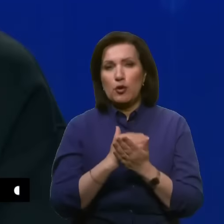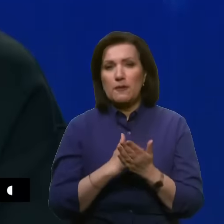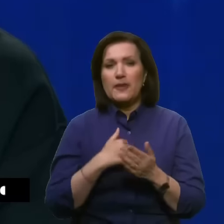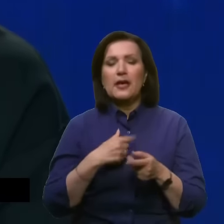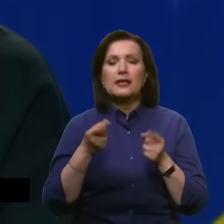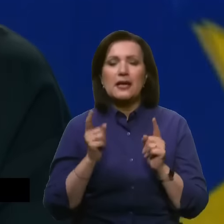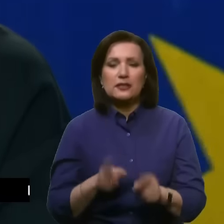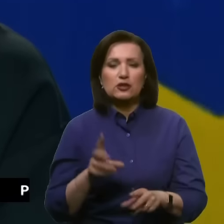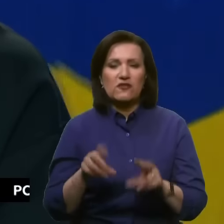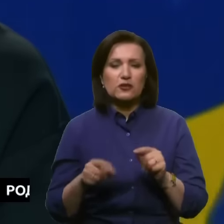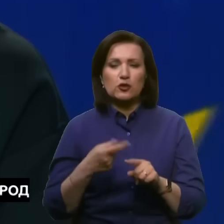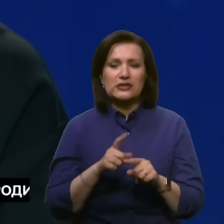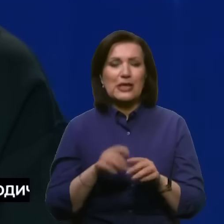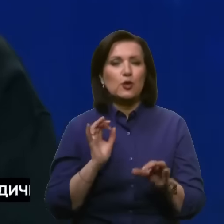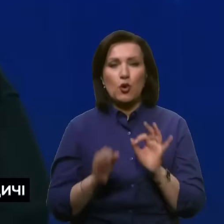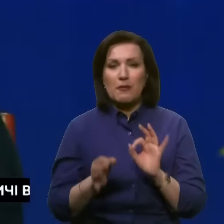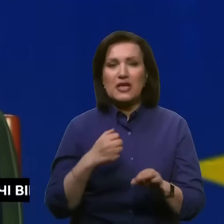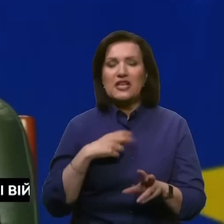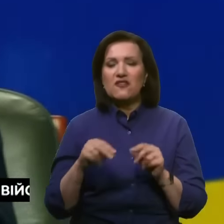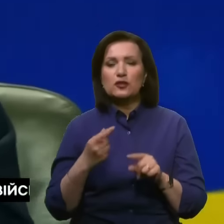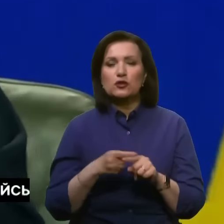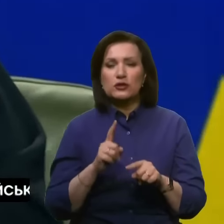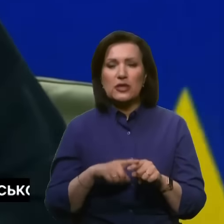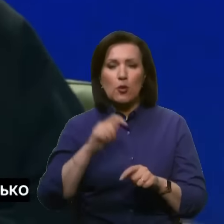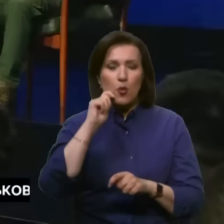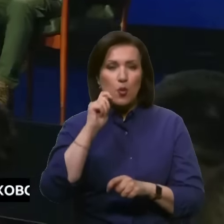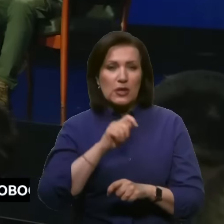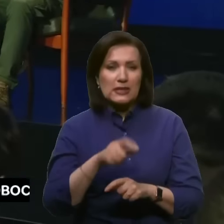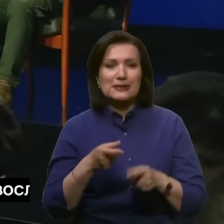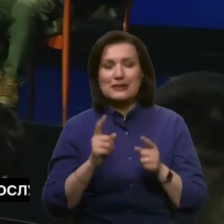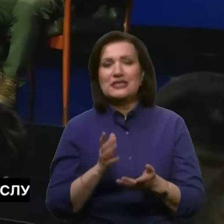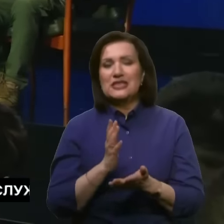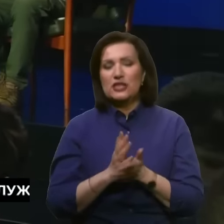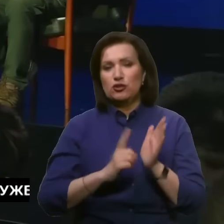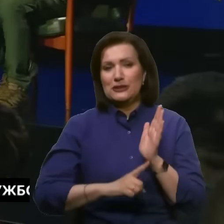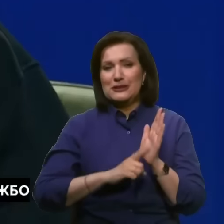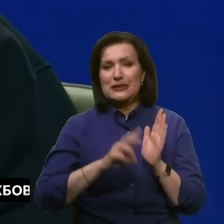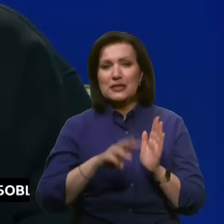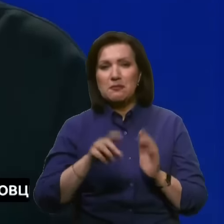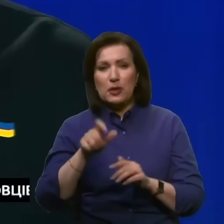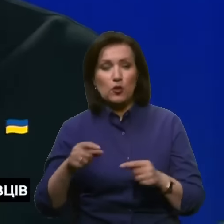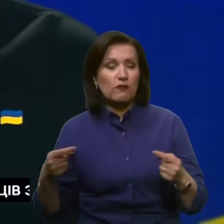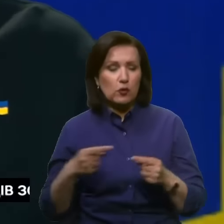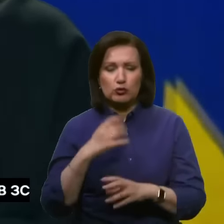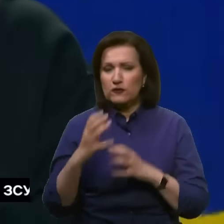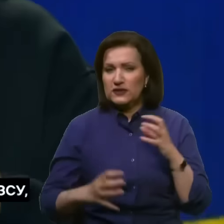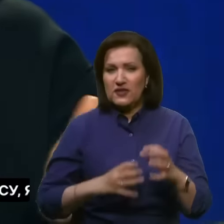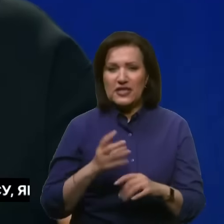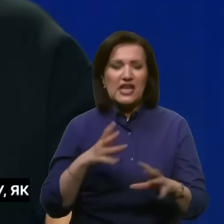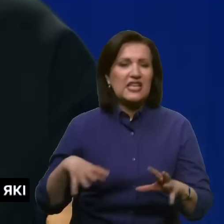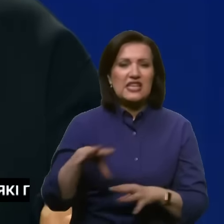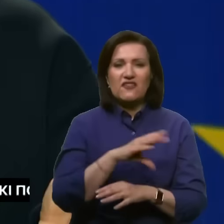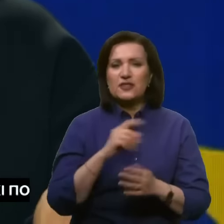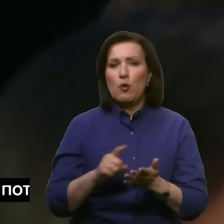Я дійсно вважаю, що це нормально. І я вважаю, що українців дійсно є 60 мільйонів. Це точно у світі. І не